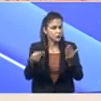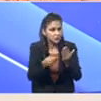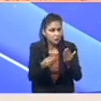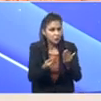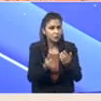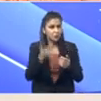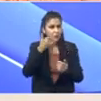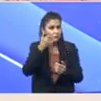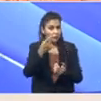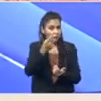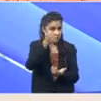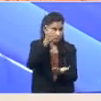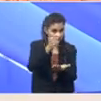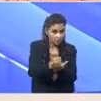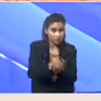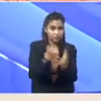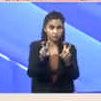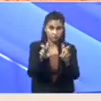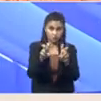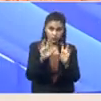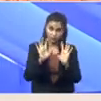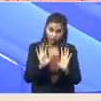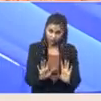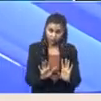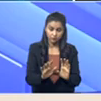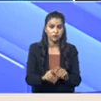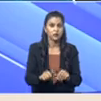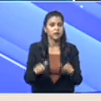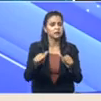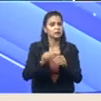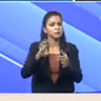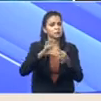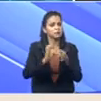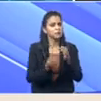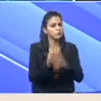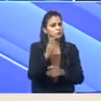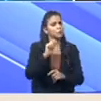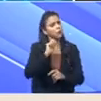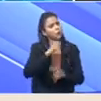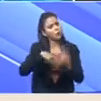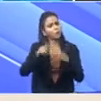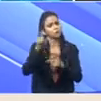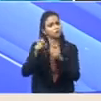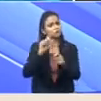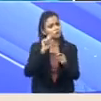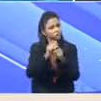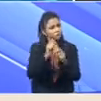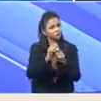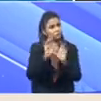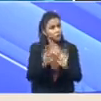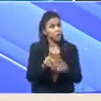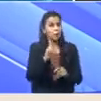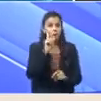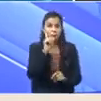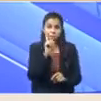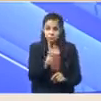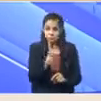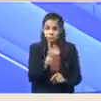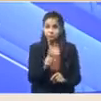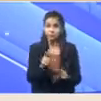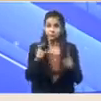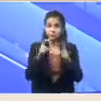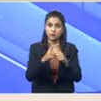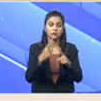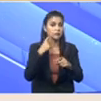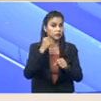बैंक अकाउंट्स को भी ब्लॉक किया गया है। एजेंसियां अपना काम कर रही है, लेकिन